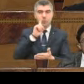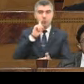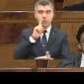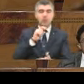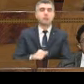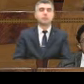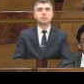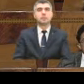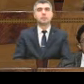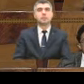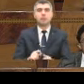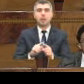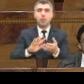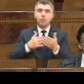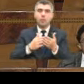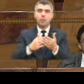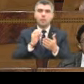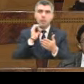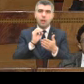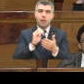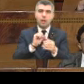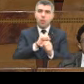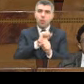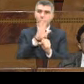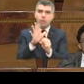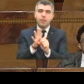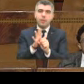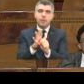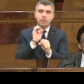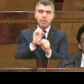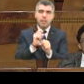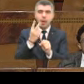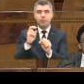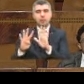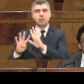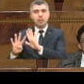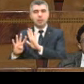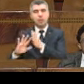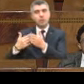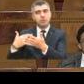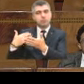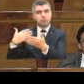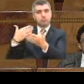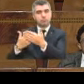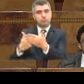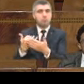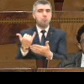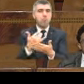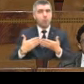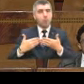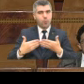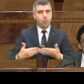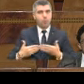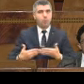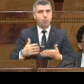تحقق في معركتها ضد فيروس كوفيد 19 جمله من المكتسبات، وهي مناسبة نغتنمها من